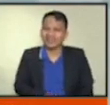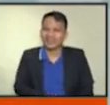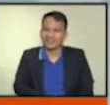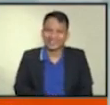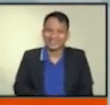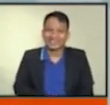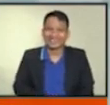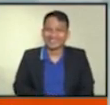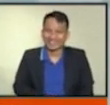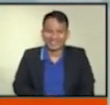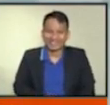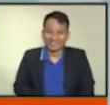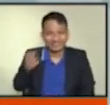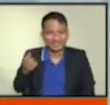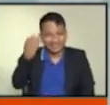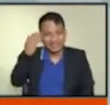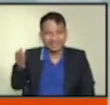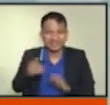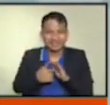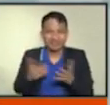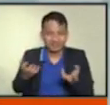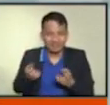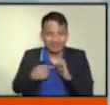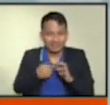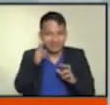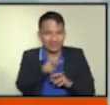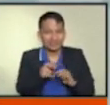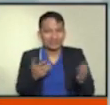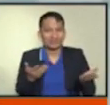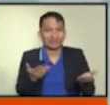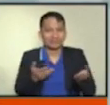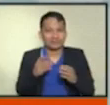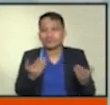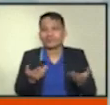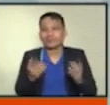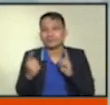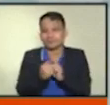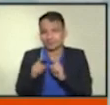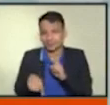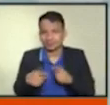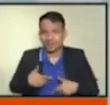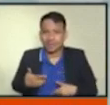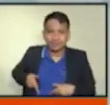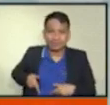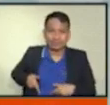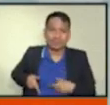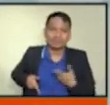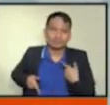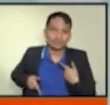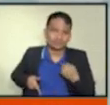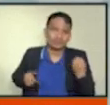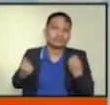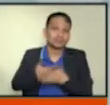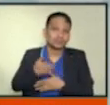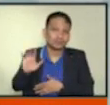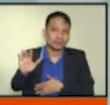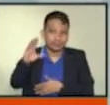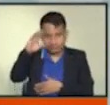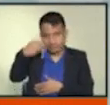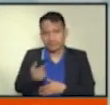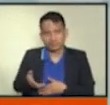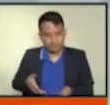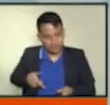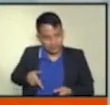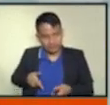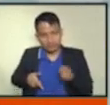beses niya ginawa yun? Marami, sir. Gusto mo magkita tayo, sabi niya, sir, yung lalaki niya. May okay. Baril pa yung lalaki, sir. At tinatakot ka? Oo. Gusto mo baril